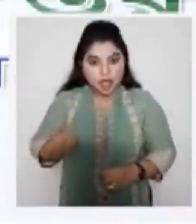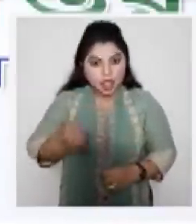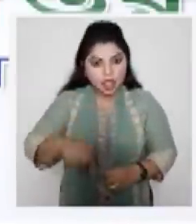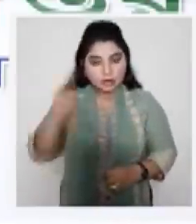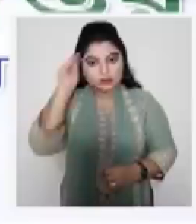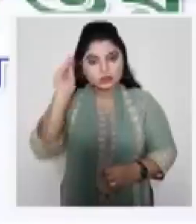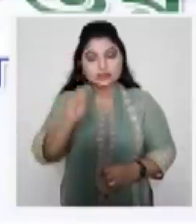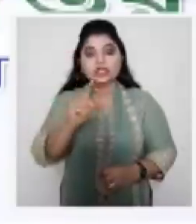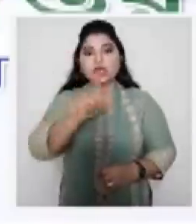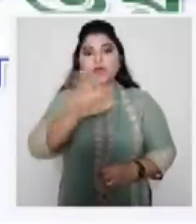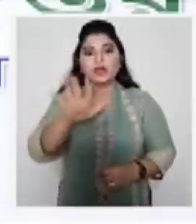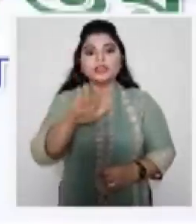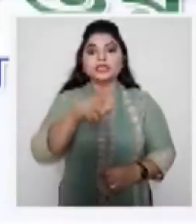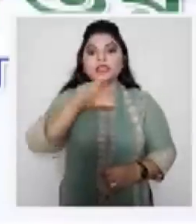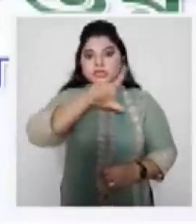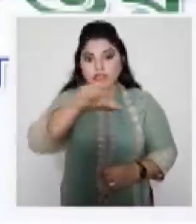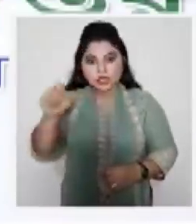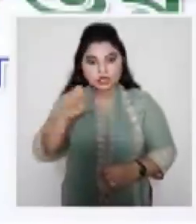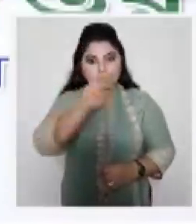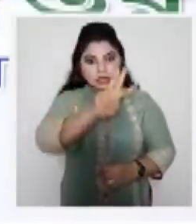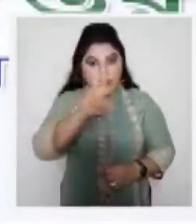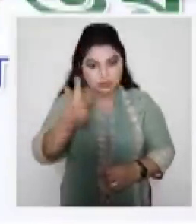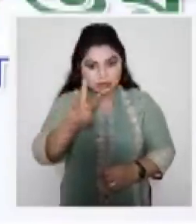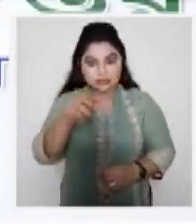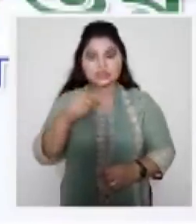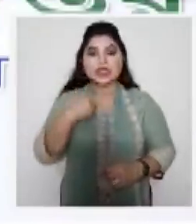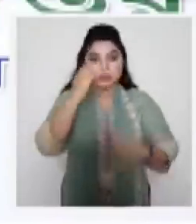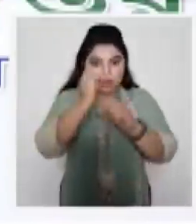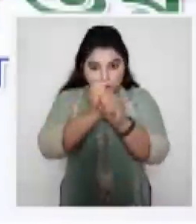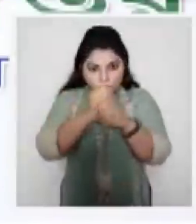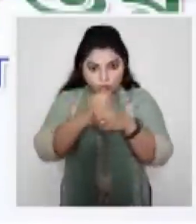নমুনা সংগ্রহ, আমি আবার বলছি, নমুনা সংগ্রহ হয়েছে